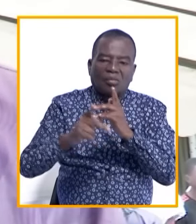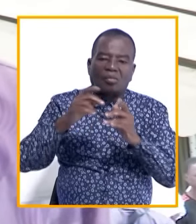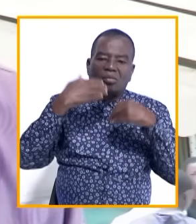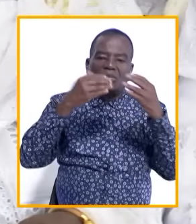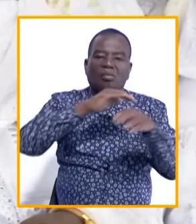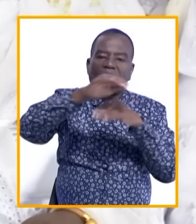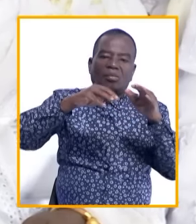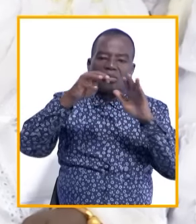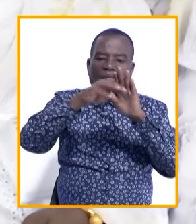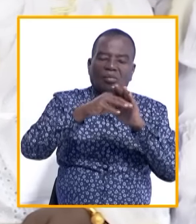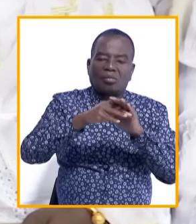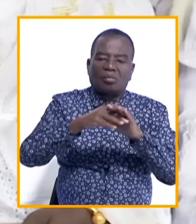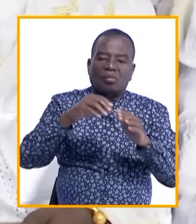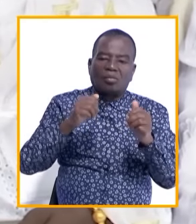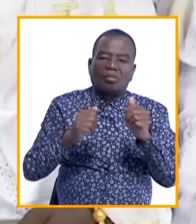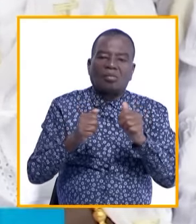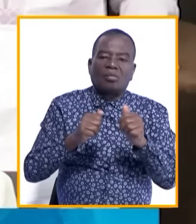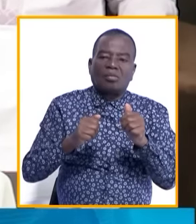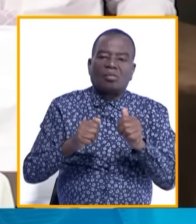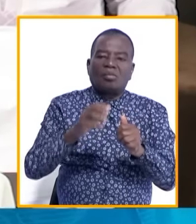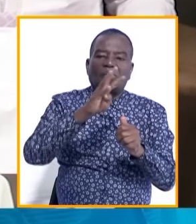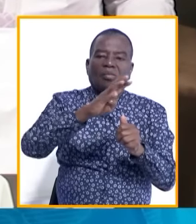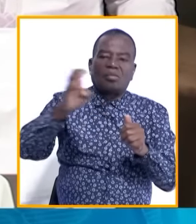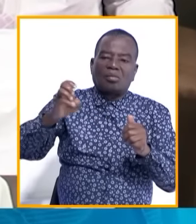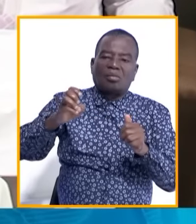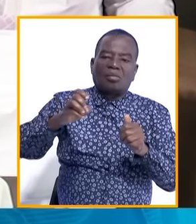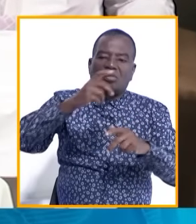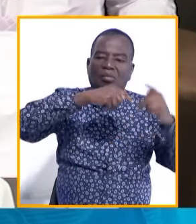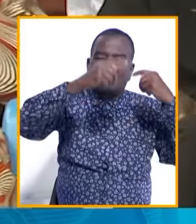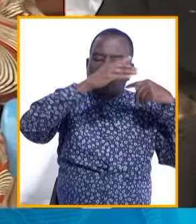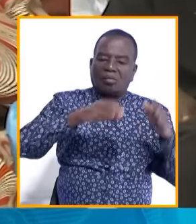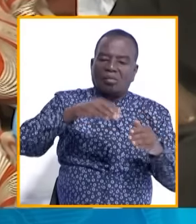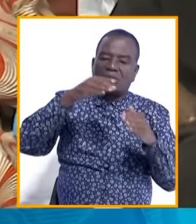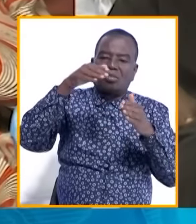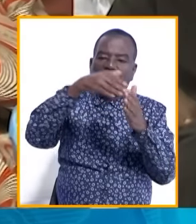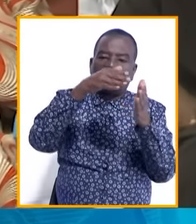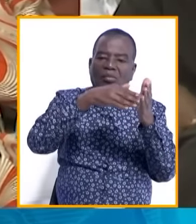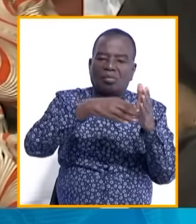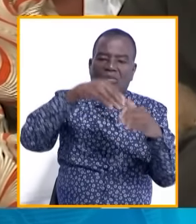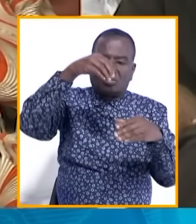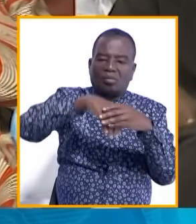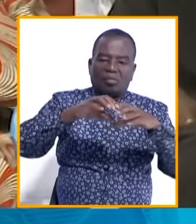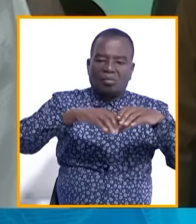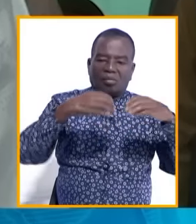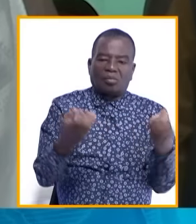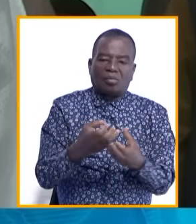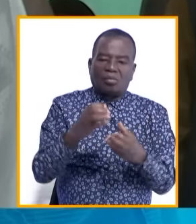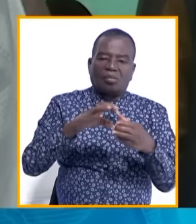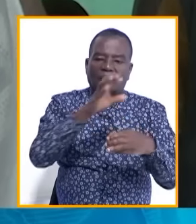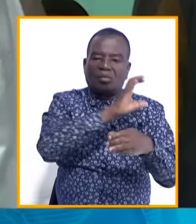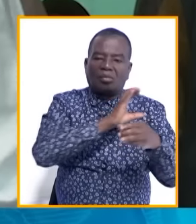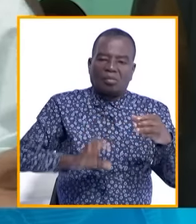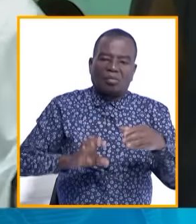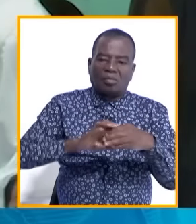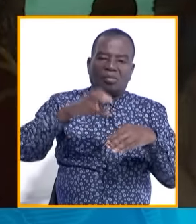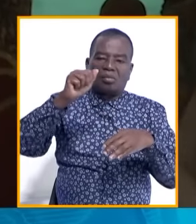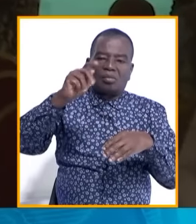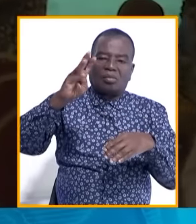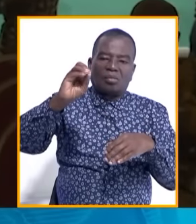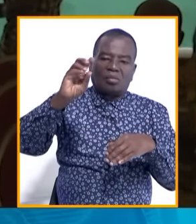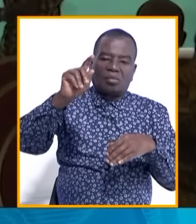participé à ce projet-là, on remercie tout le monde. Ce sont près de 400 pèlerins qui ont été enregistrés dans la commune d'Abobo. À la